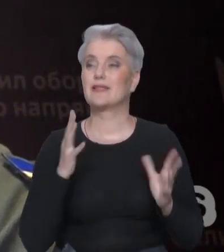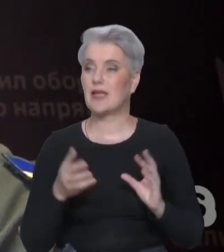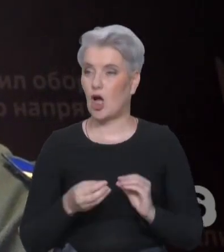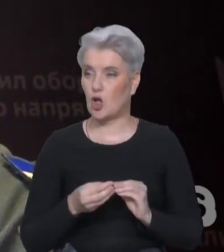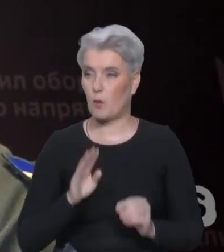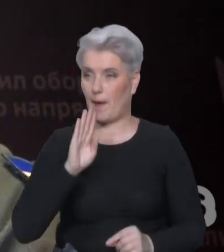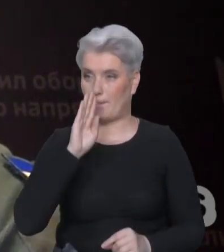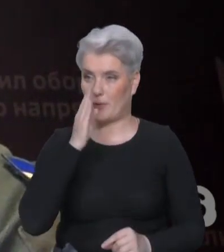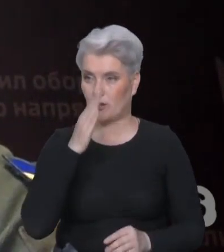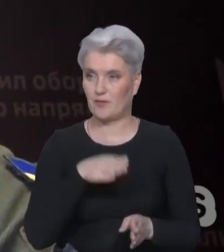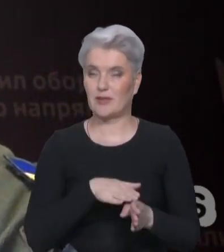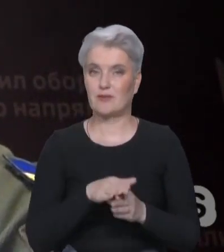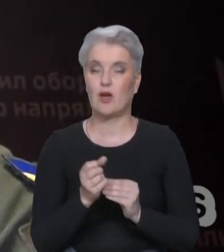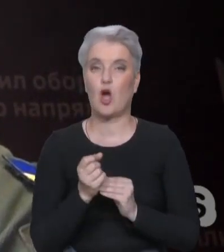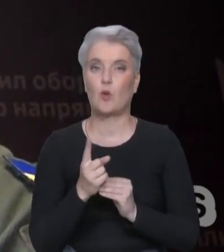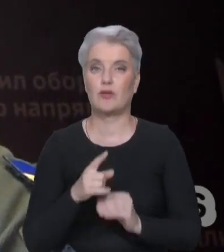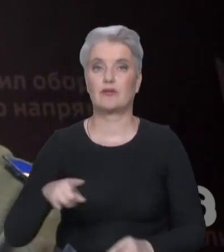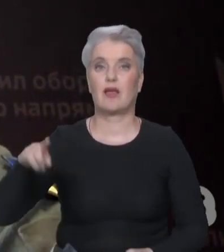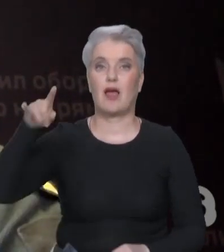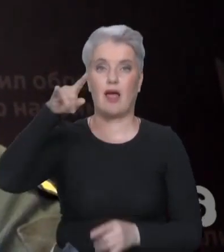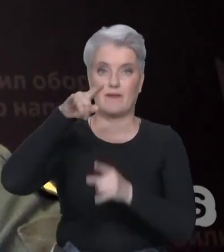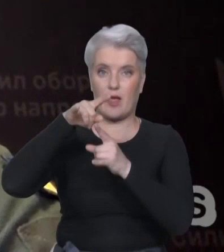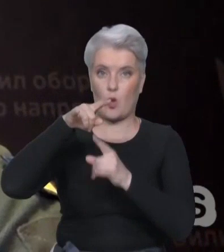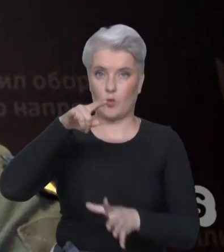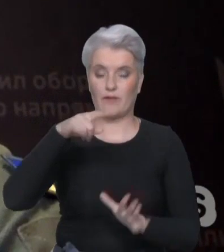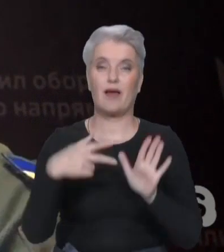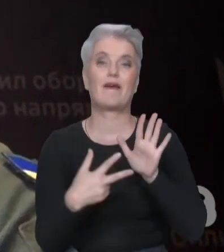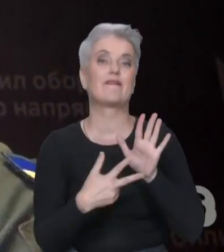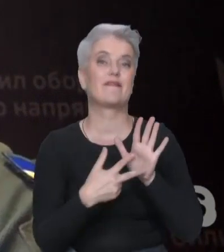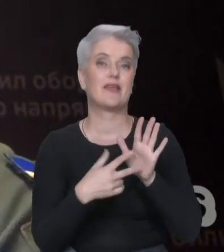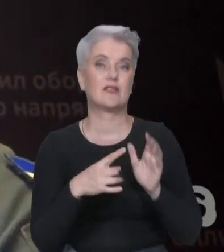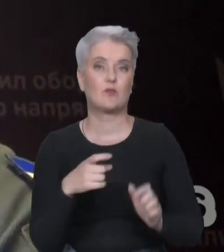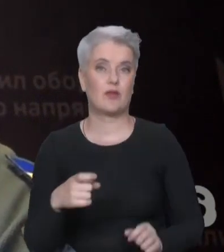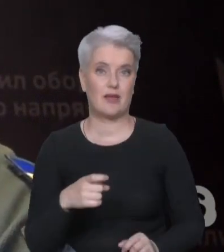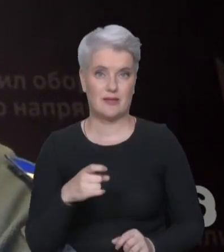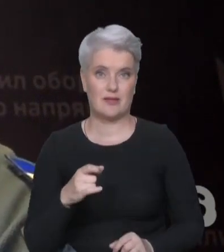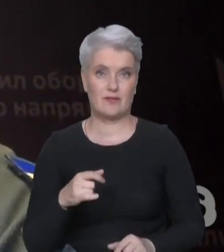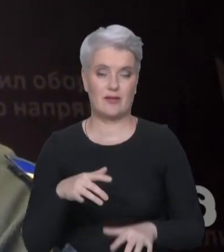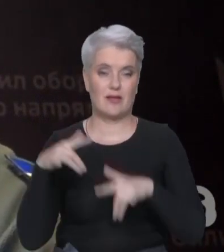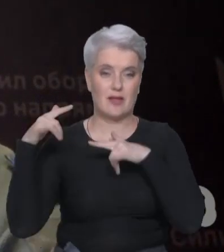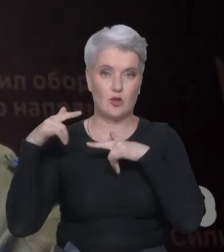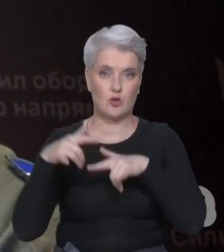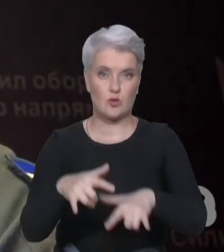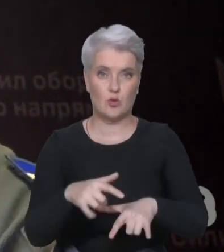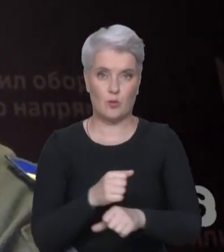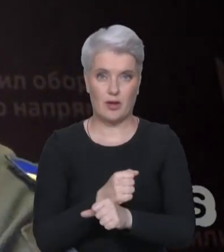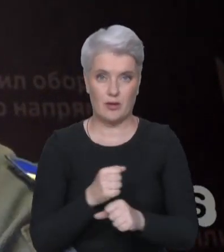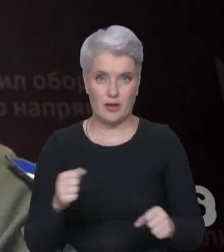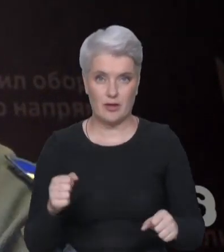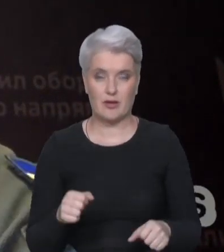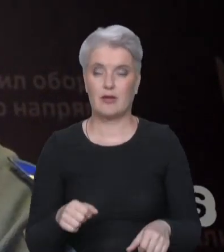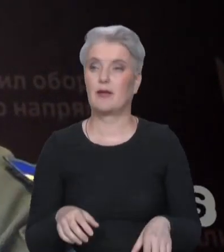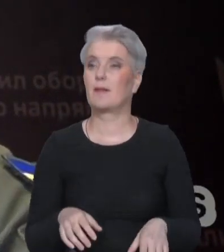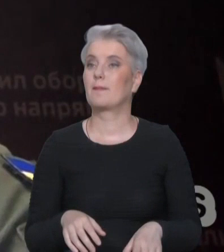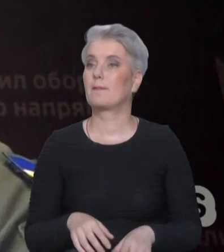противник здійснив 11 авіаударів та 8 разів атакував з неба, застосовуючи дрон камікадзе